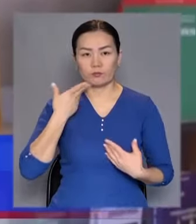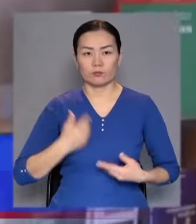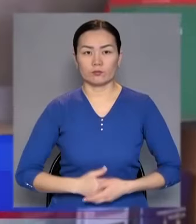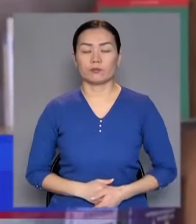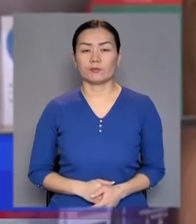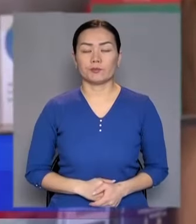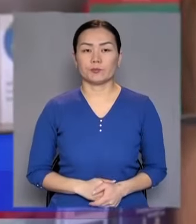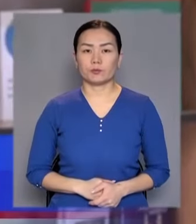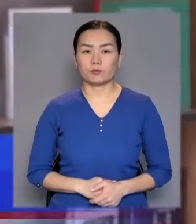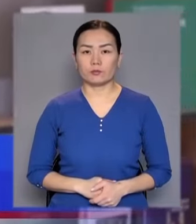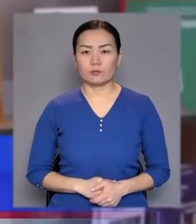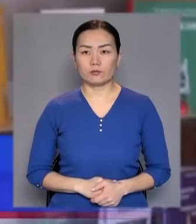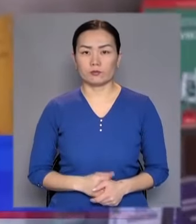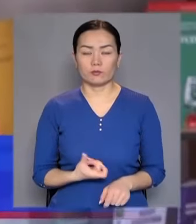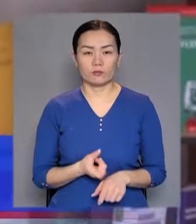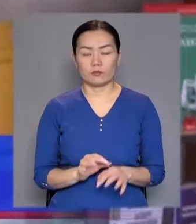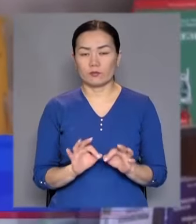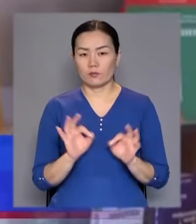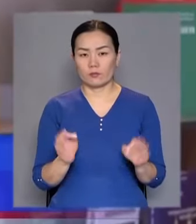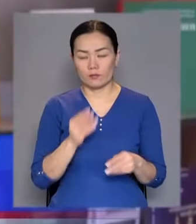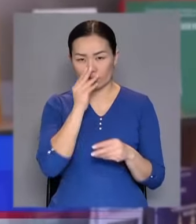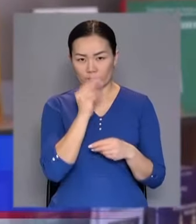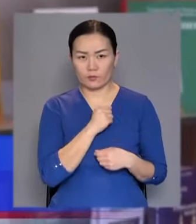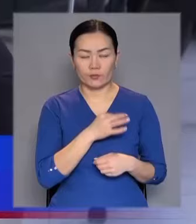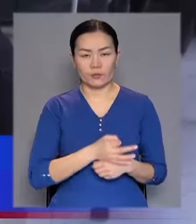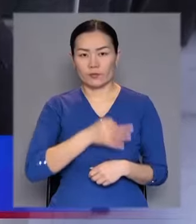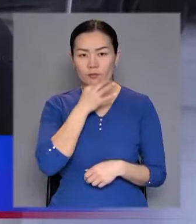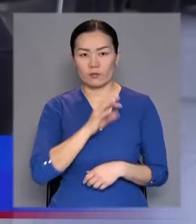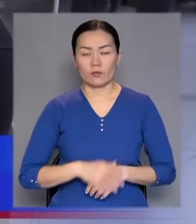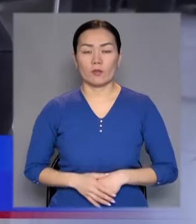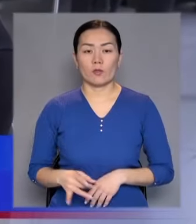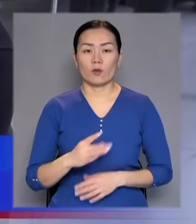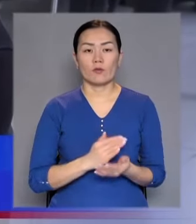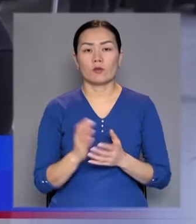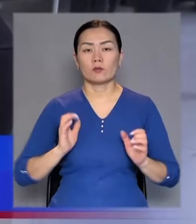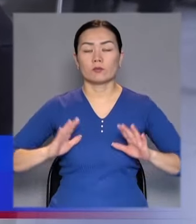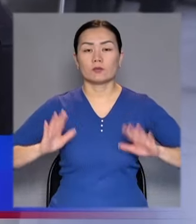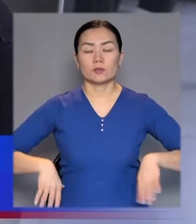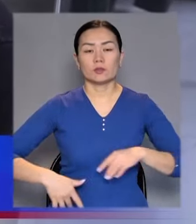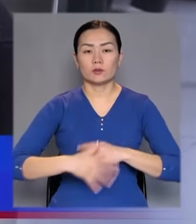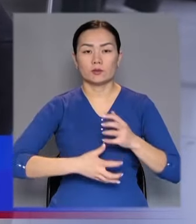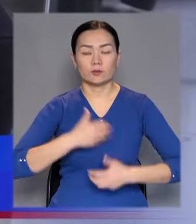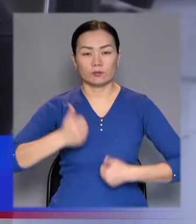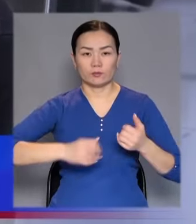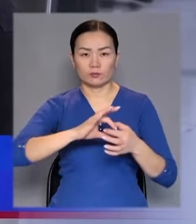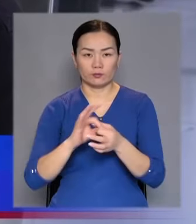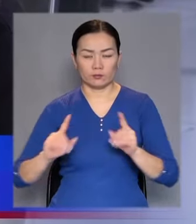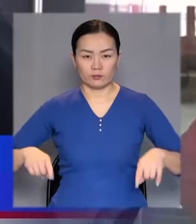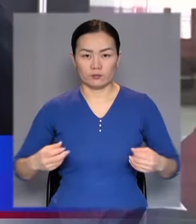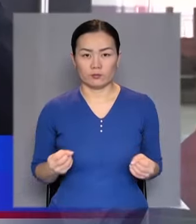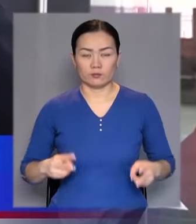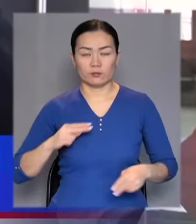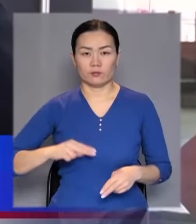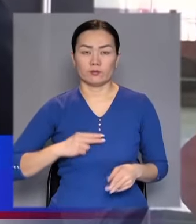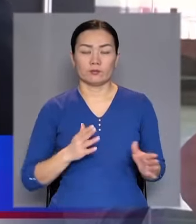океанмен. Сол өте керемет маған опыт болды. Өңірдегі жоғары оқу орындары халықаралық байланыстарды дамыту